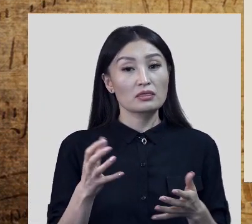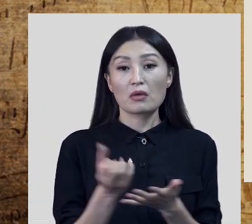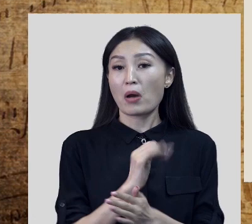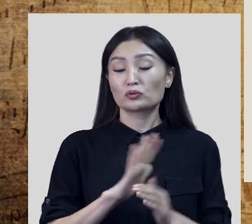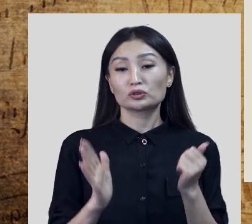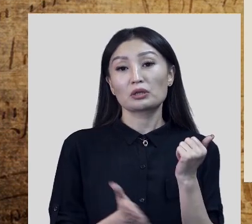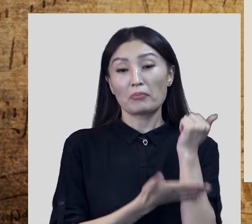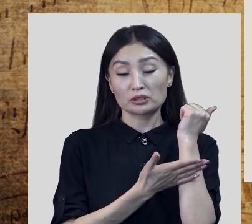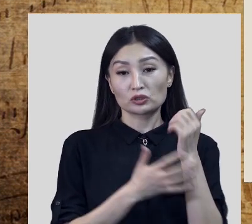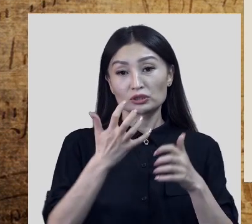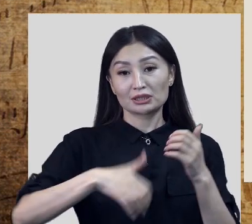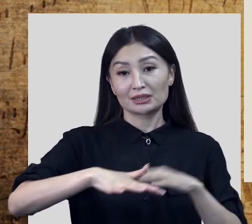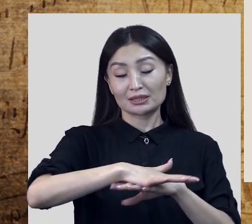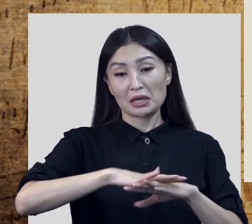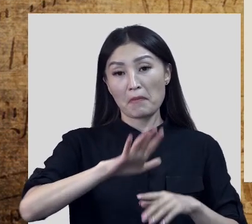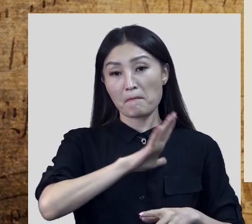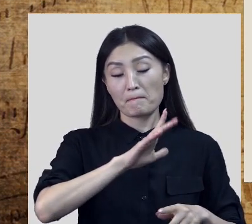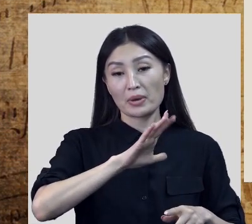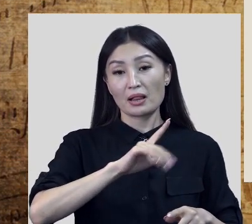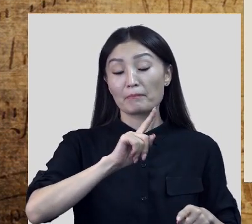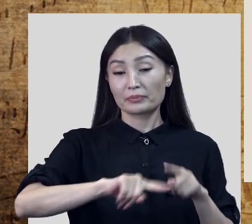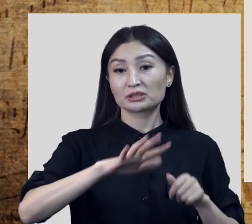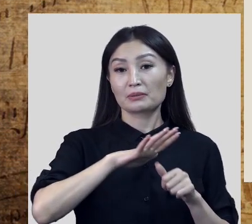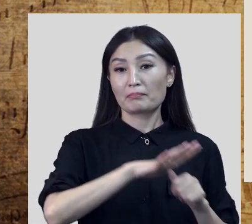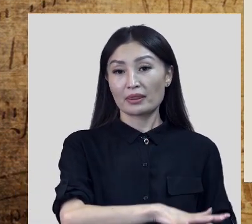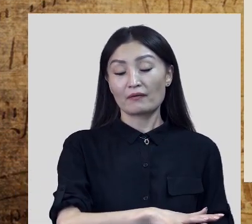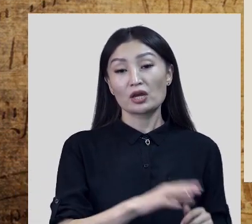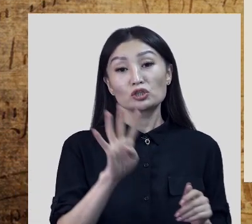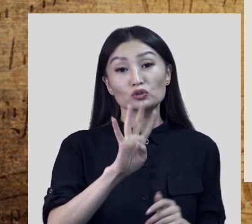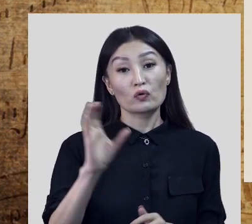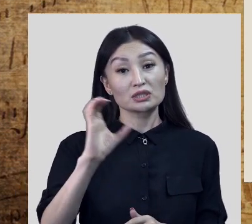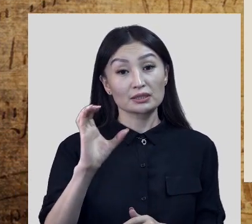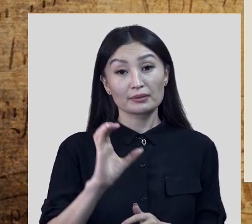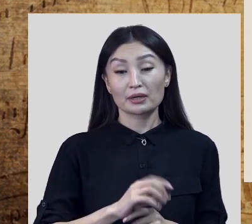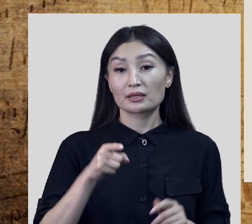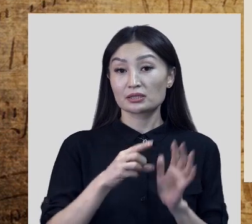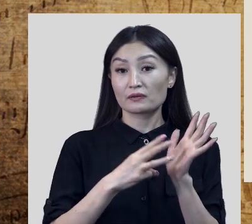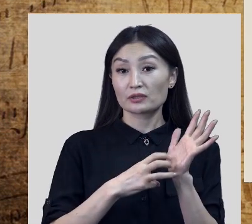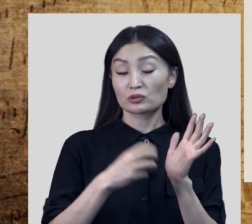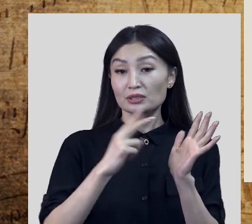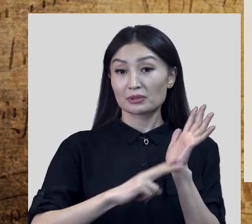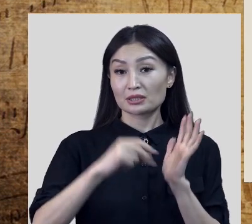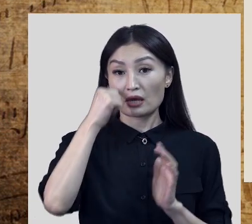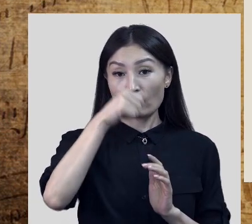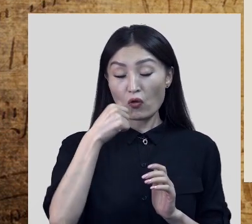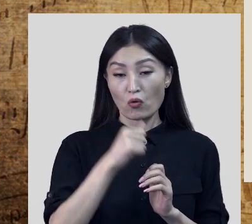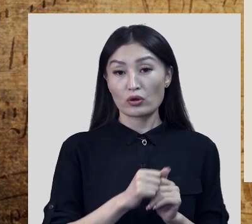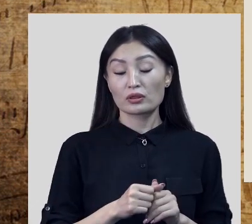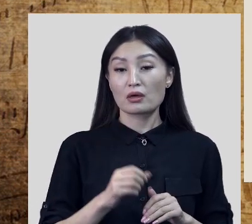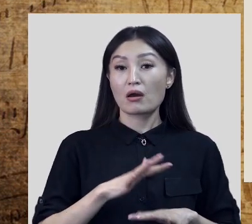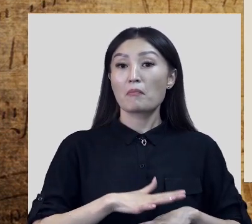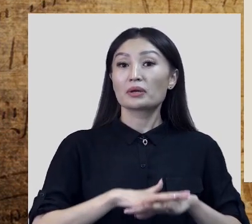средне населения и было быстро подавлено но 4 сентября 1872 года